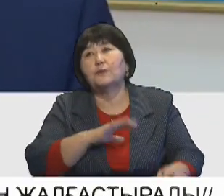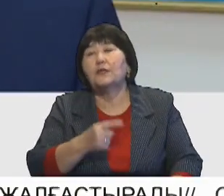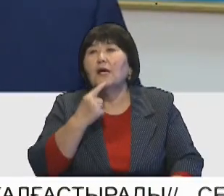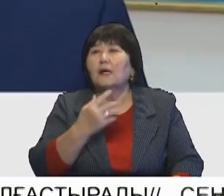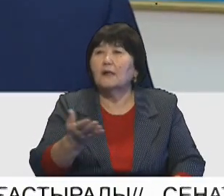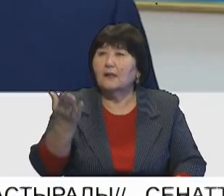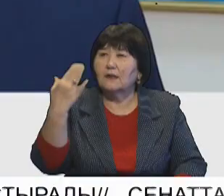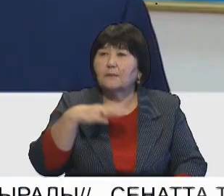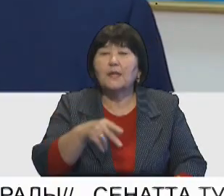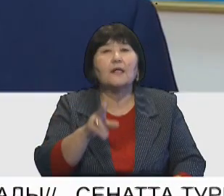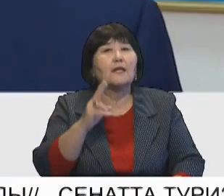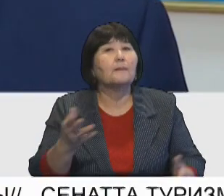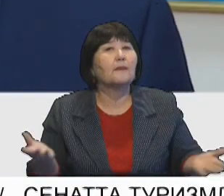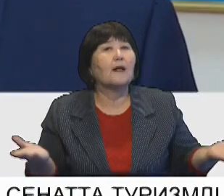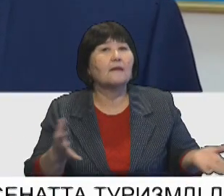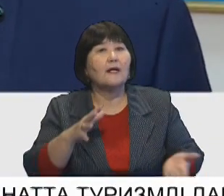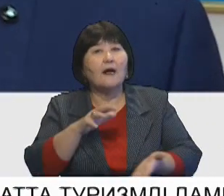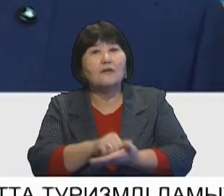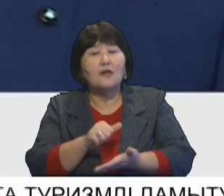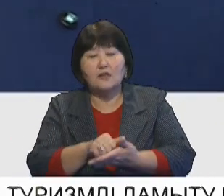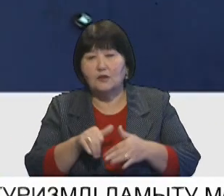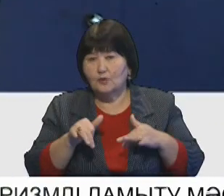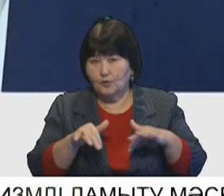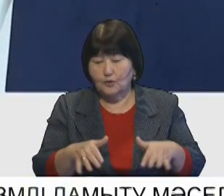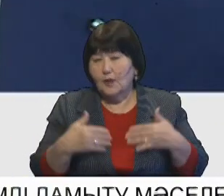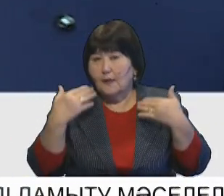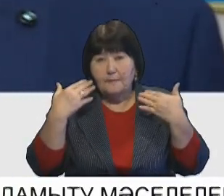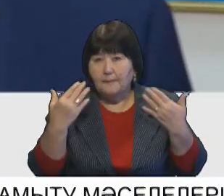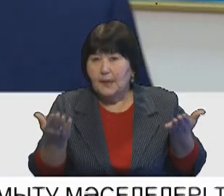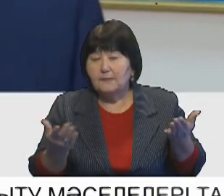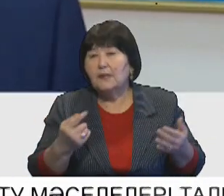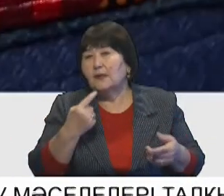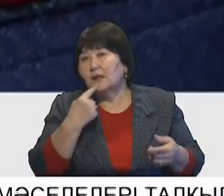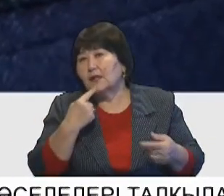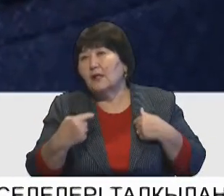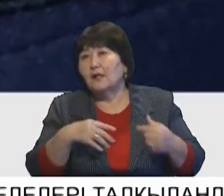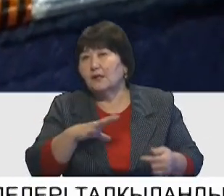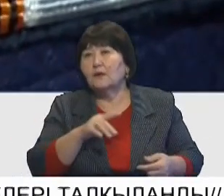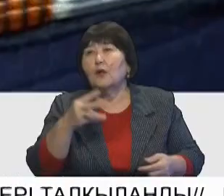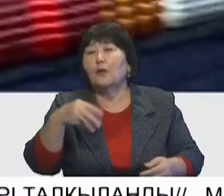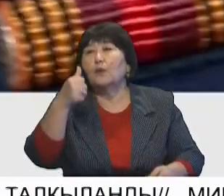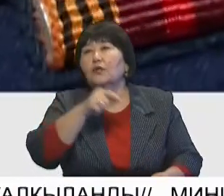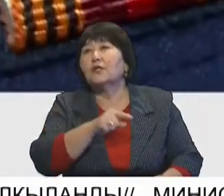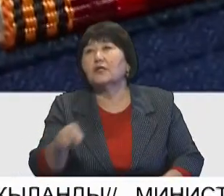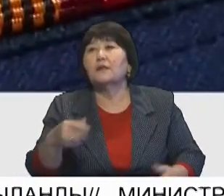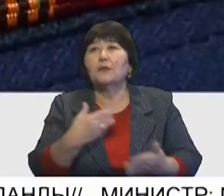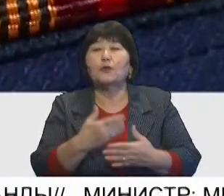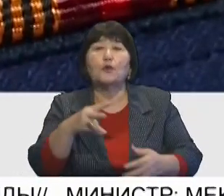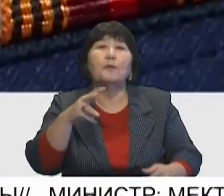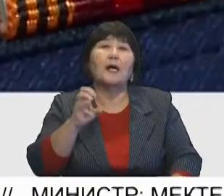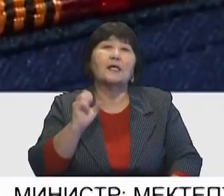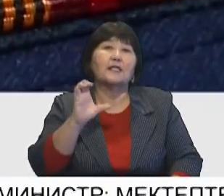кезеңдер болды. Кім немен қалай айналысатын жолы білмей қиналған кездер болды. 30 жылдан бері сол